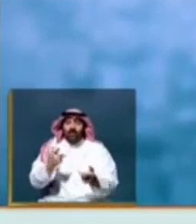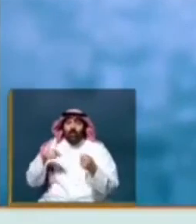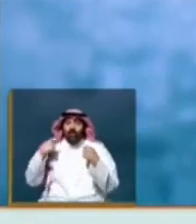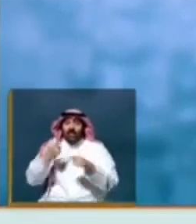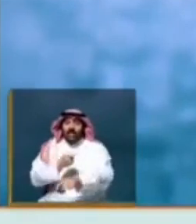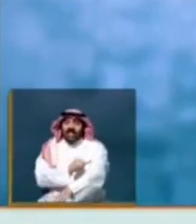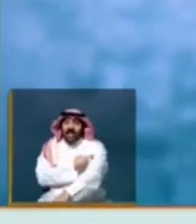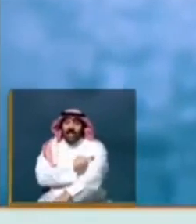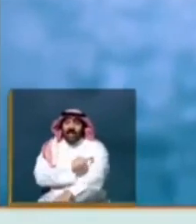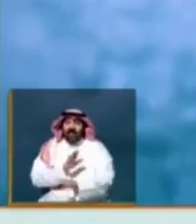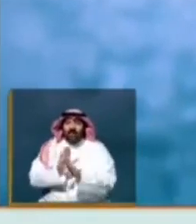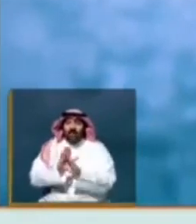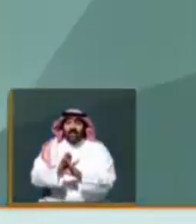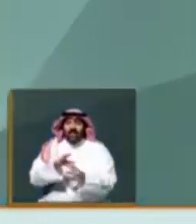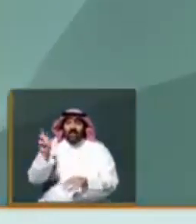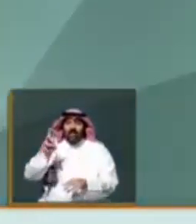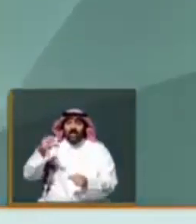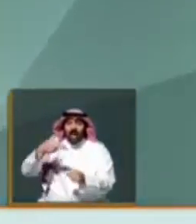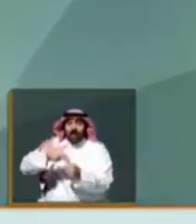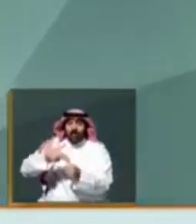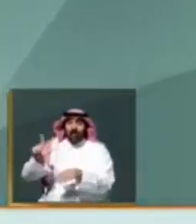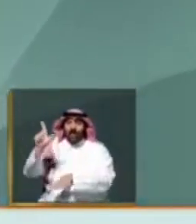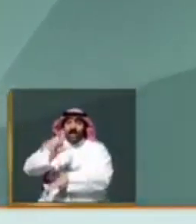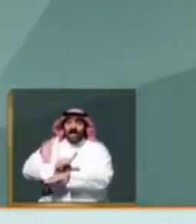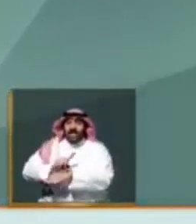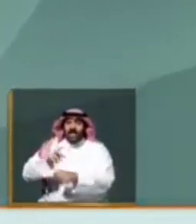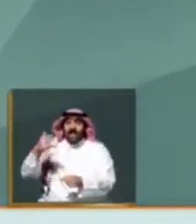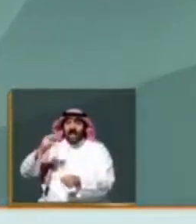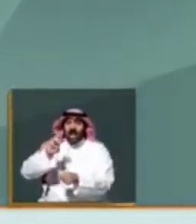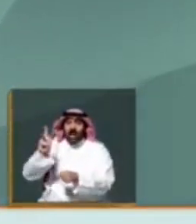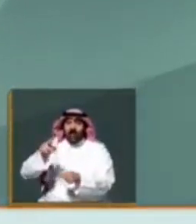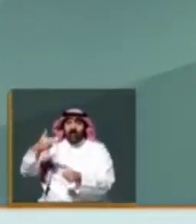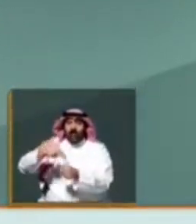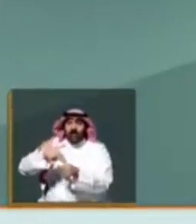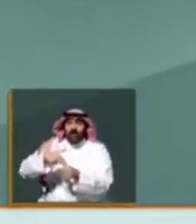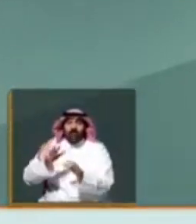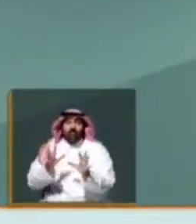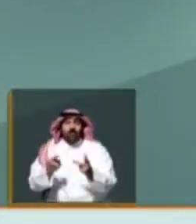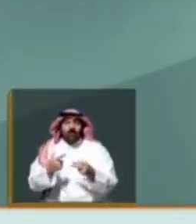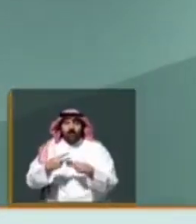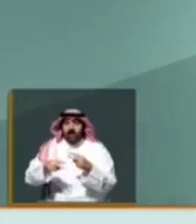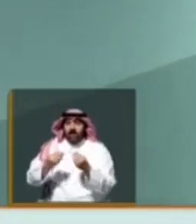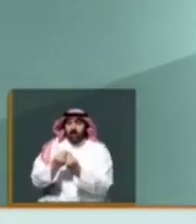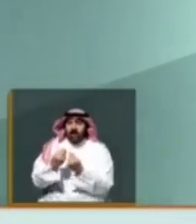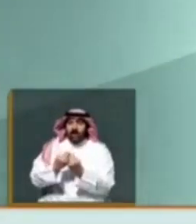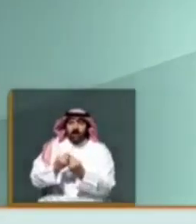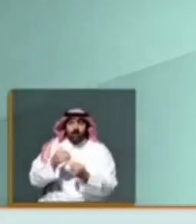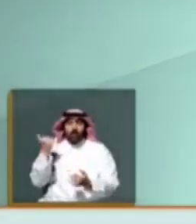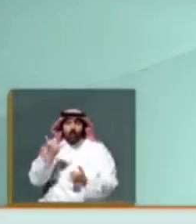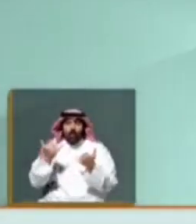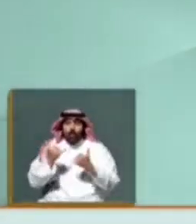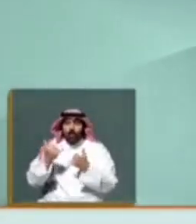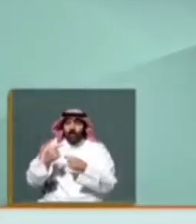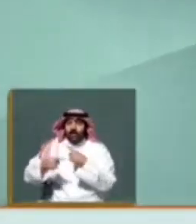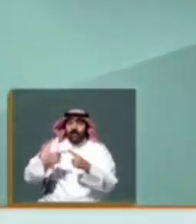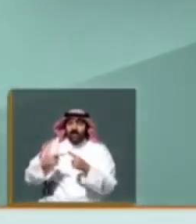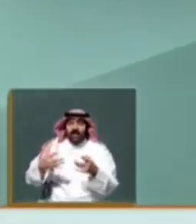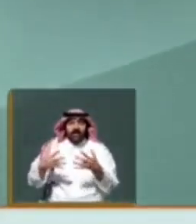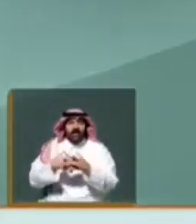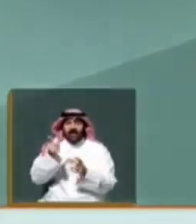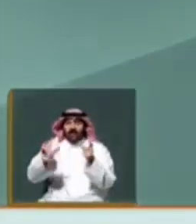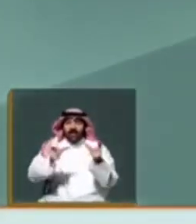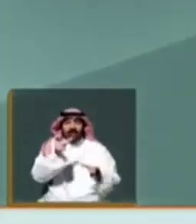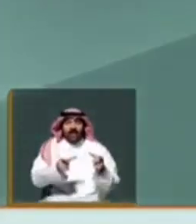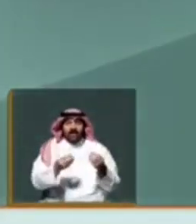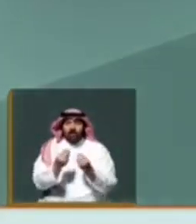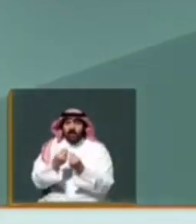مكافحة فيروس كورونا. وقال الرئيس والمدير التنفيذي للشركة إبراهيم البوعينين إنه من المهم أن تستمر الشركات والأفراد خلال